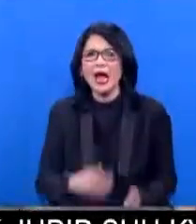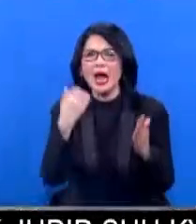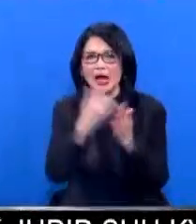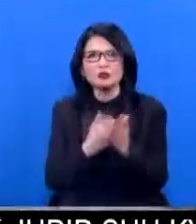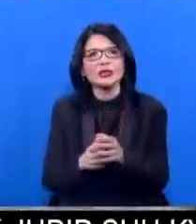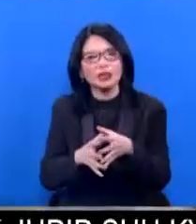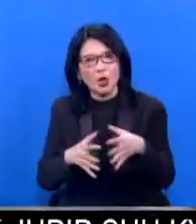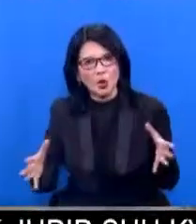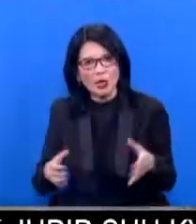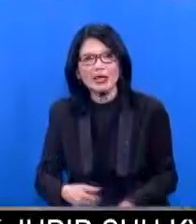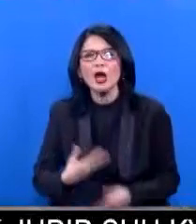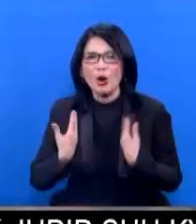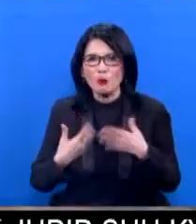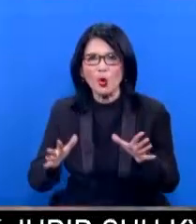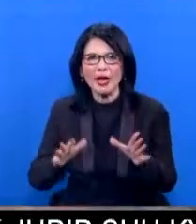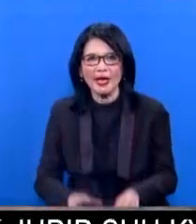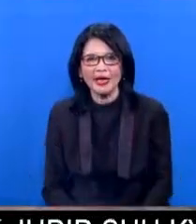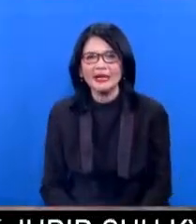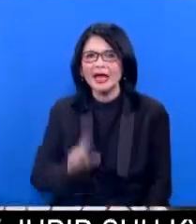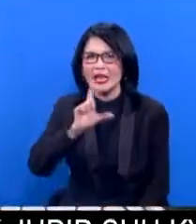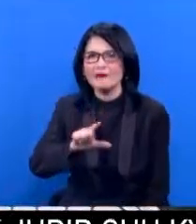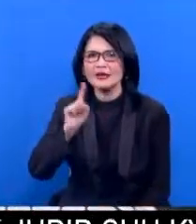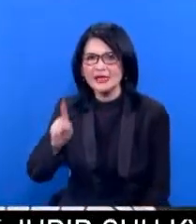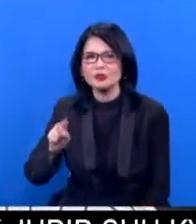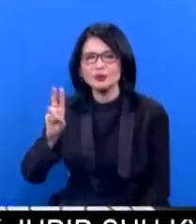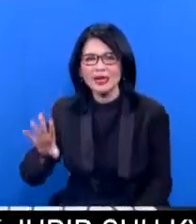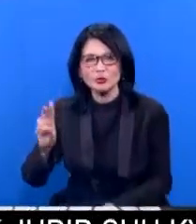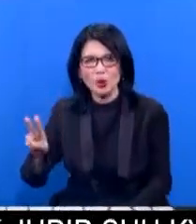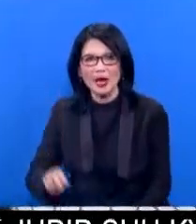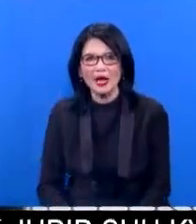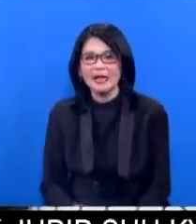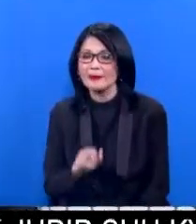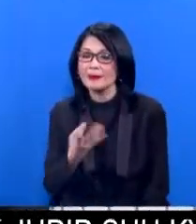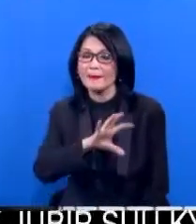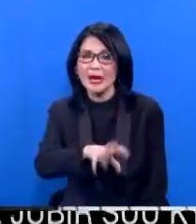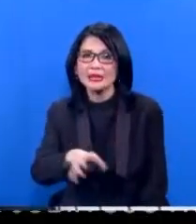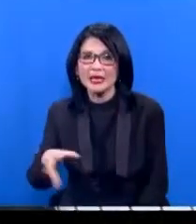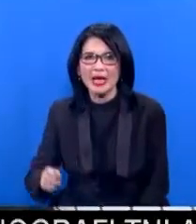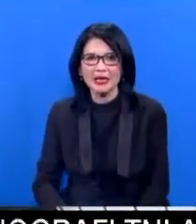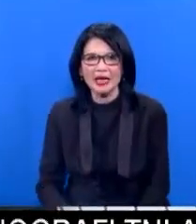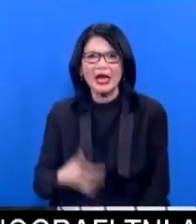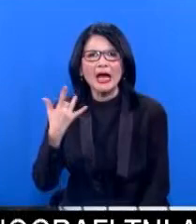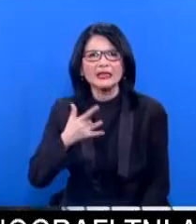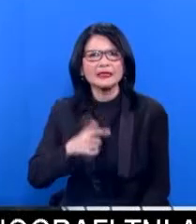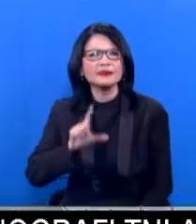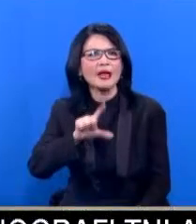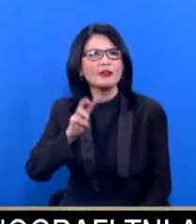masyarakat diberikan kepada wilayah dengan kategori level 1 dan 2 serta beberapa daerah yang masih berada di level